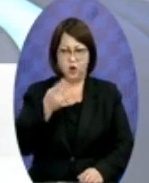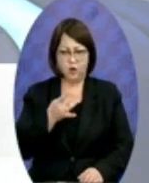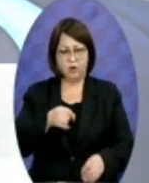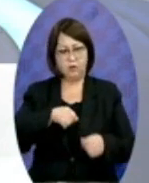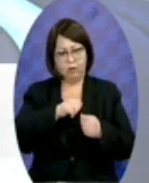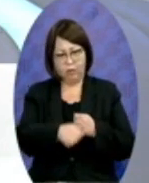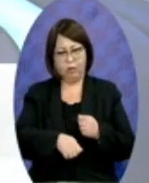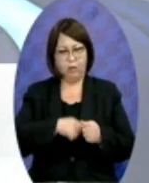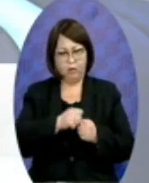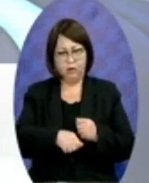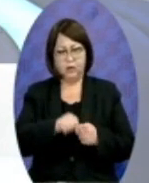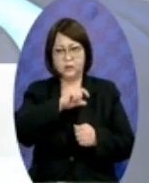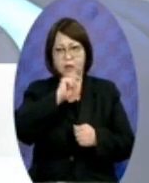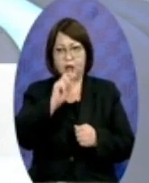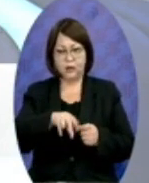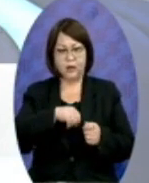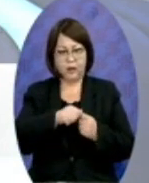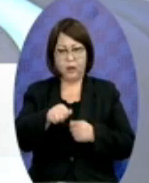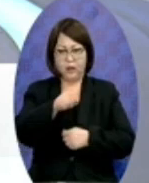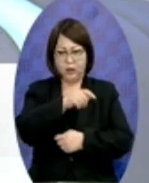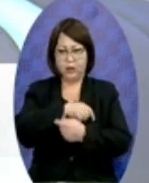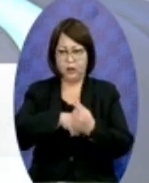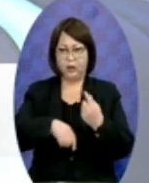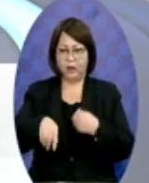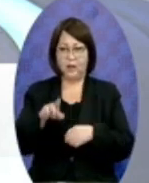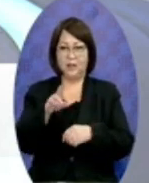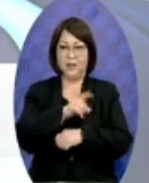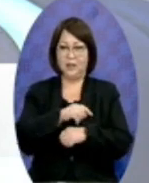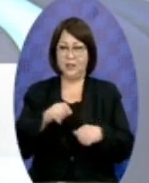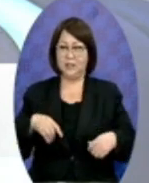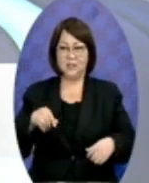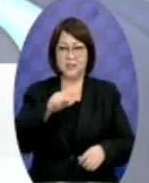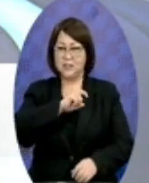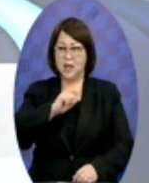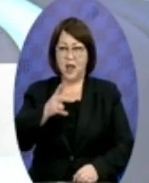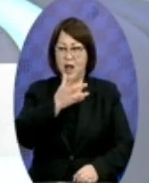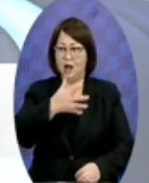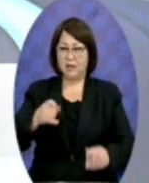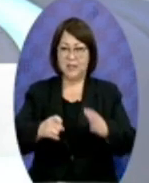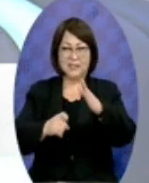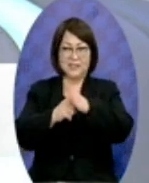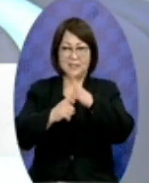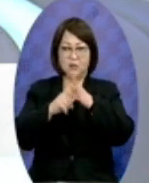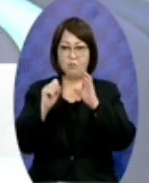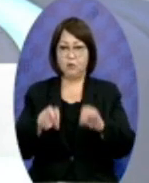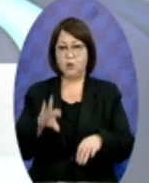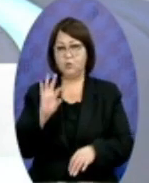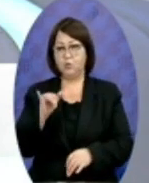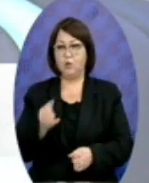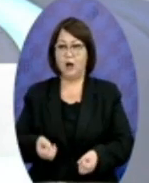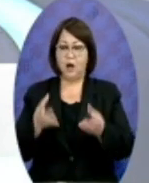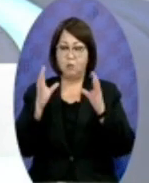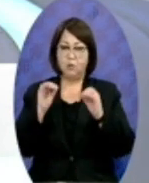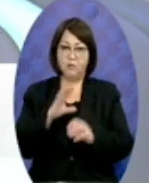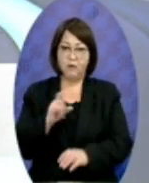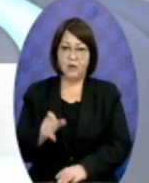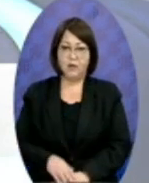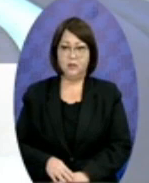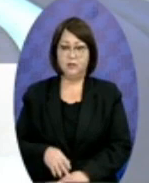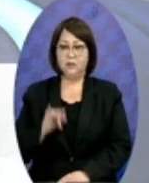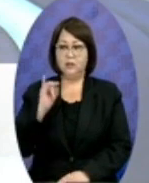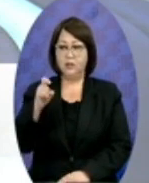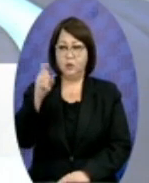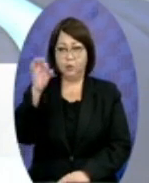Ер нь бол зээлийг хязгаарлах нь иргэдэд одоо ямар нөлөө үзүүлэх вэ? Яг сая таны хэлсэнчлэн нийт иргэдийн дийлэнхэн